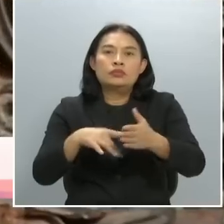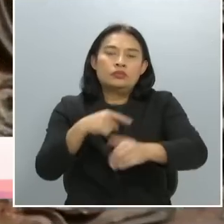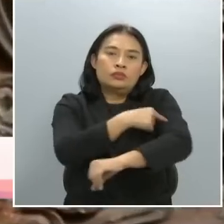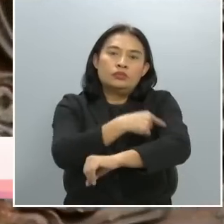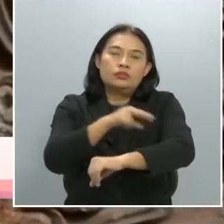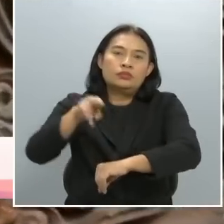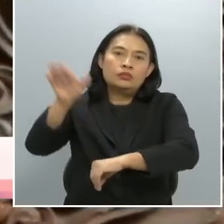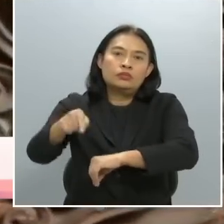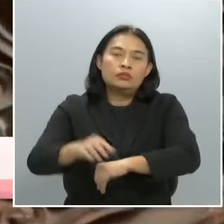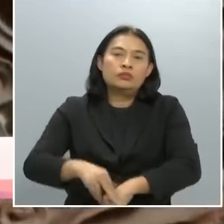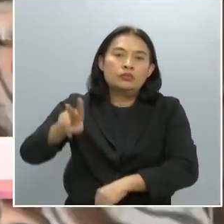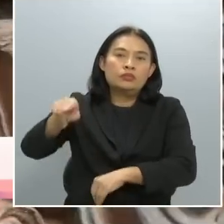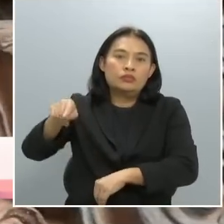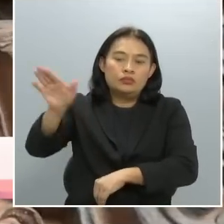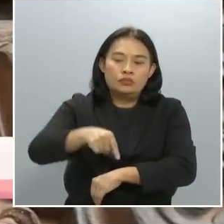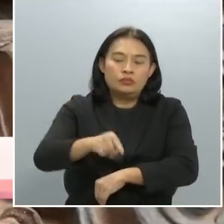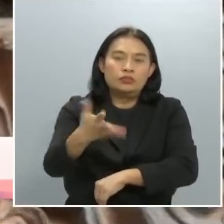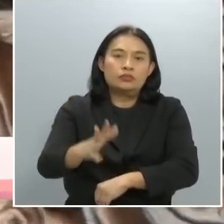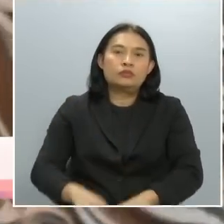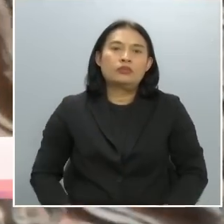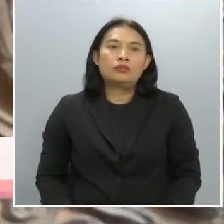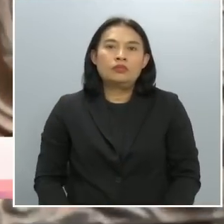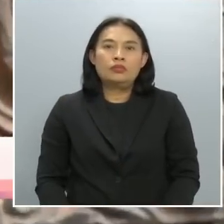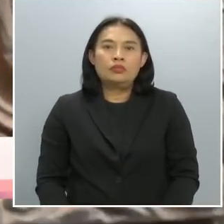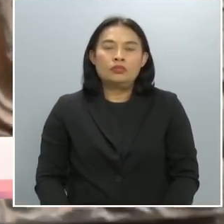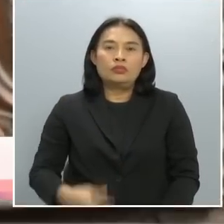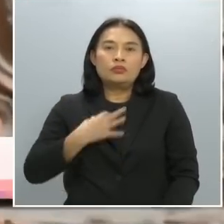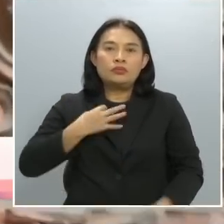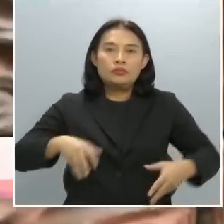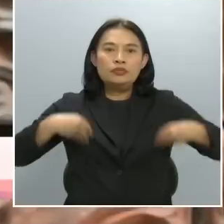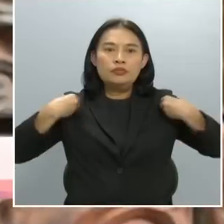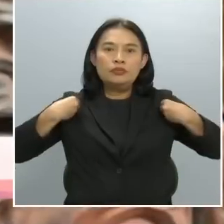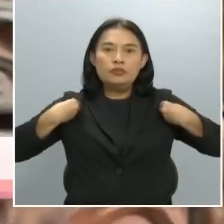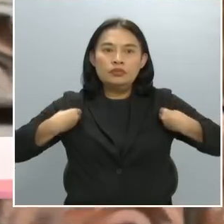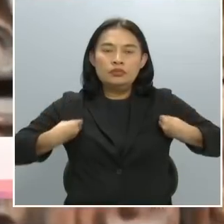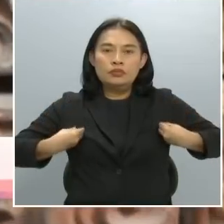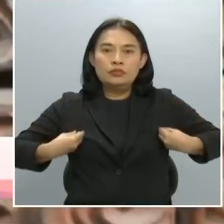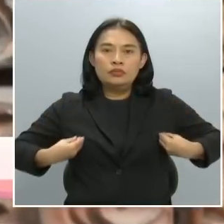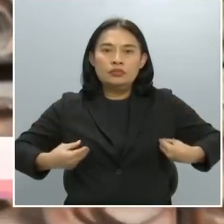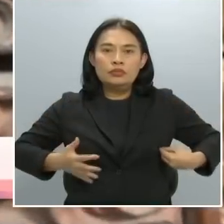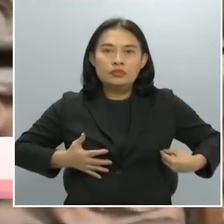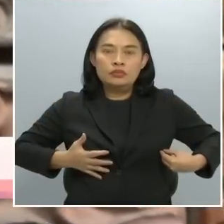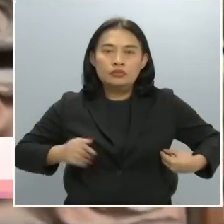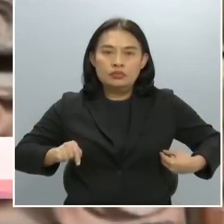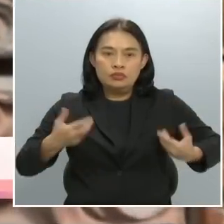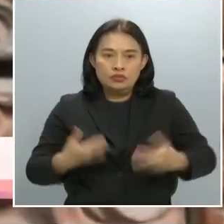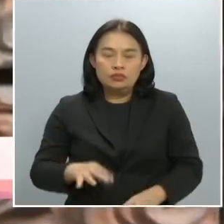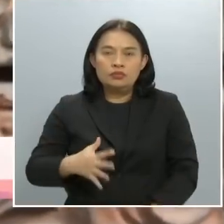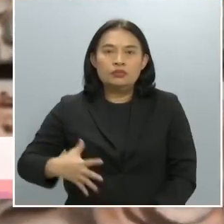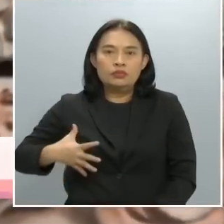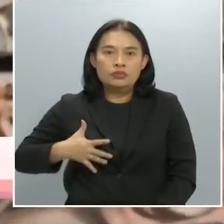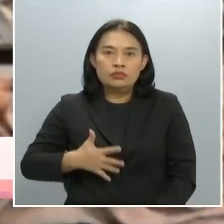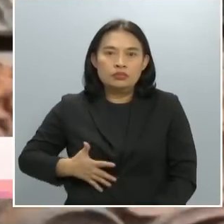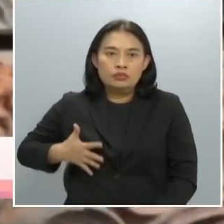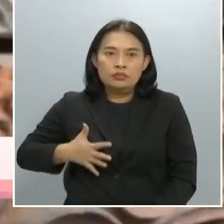เขาไม่ยอมให้แฟนหนูนั่งด้านในตอนแรกผ้าปิดหน้าอกอยู่แล้วผ้าห่มมันก็เริ่มร่นลงมือเขาก็มาโดนหน้าอกหนูแล้วเขาก็มาจับมาคึงตอน